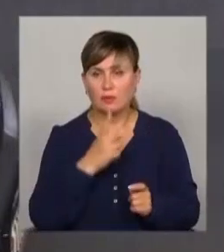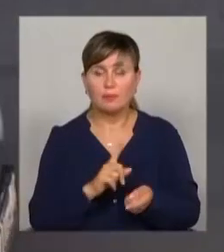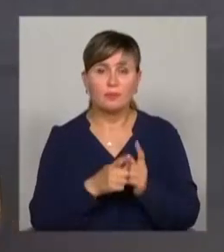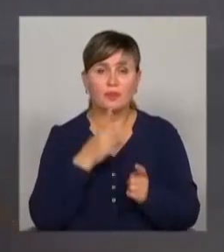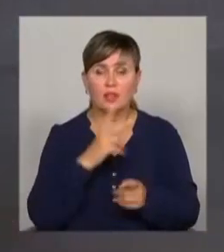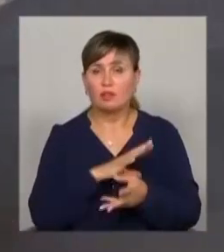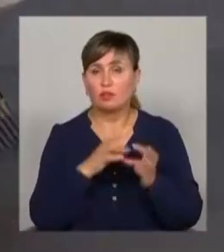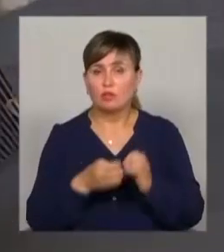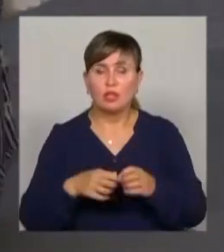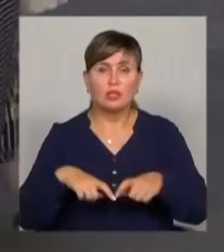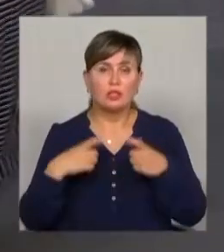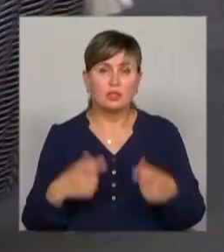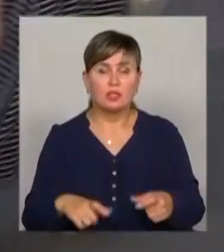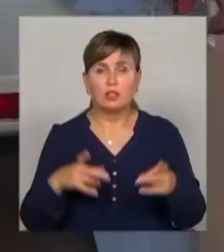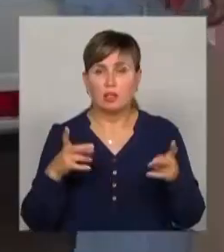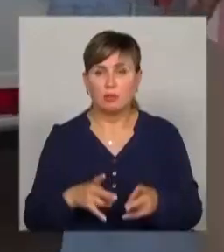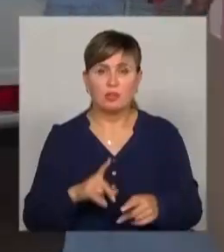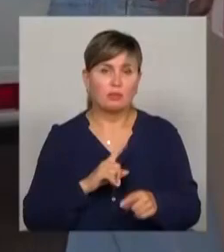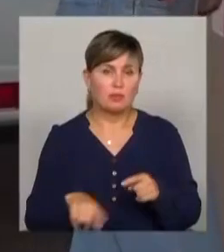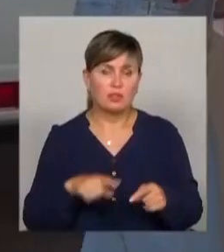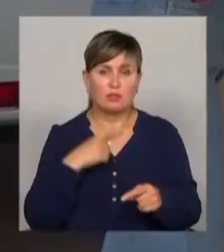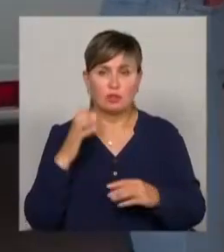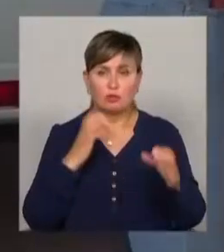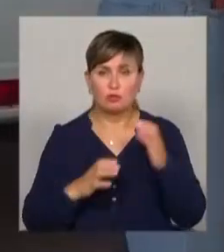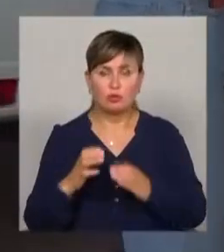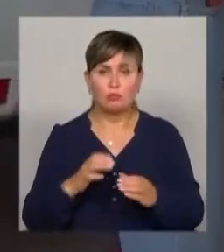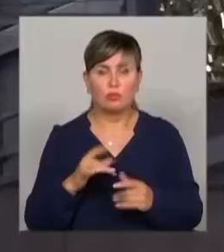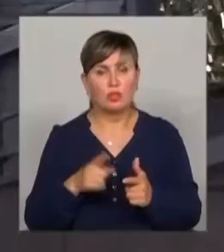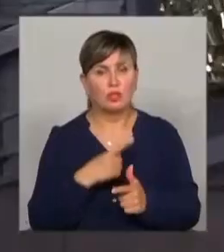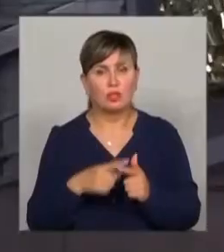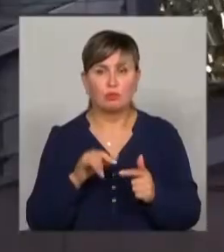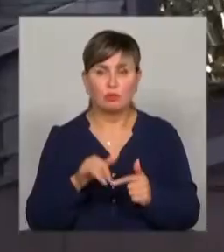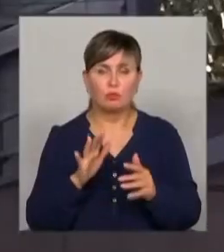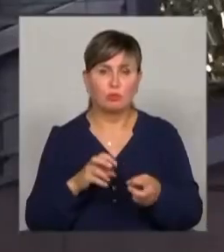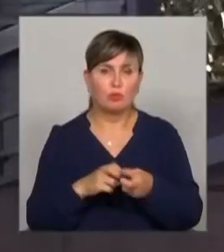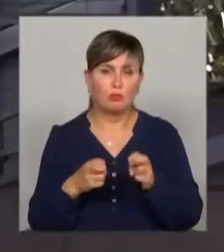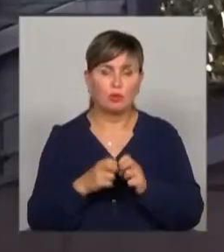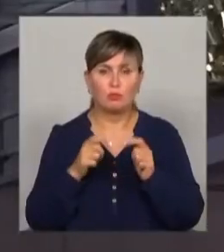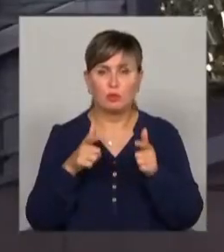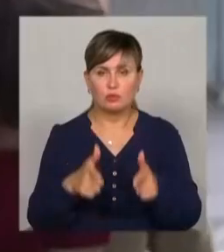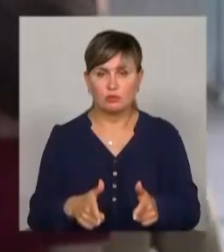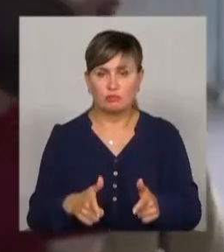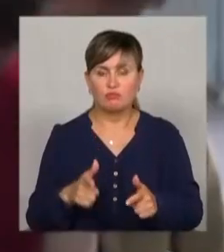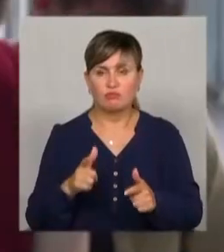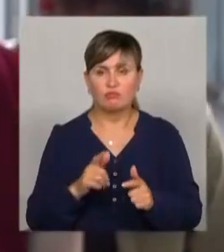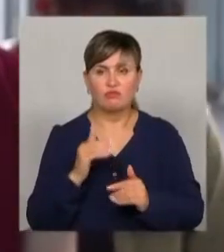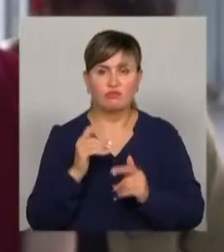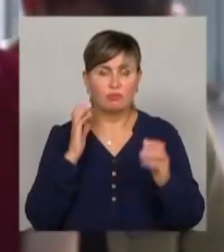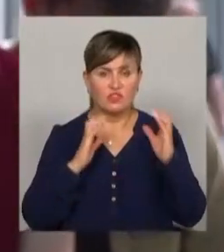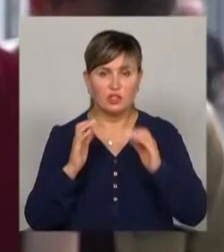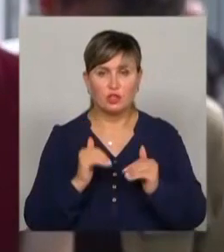Пересмотреть результаты тестирования необходимо оперативно, говорят студенты, иначе у них могут возникнуть проблемы с поступлением в резидентуру. Дело в том,